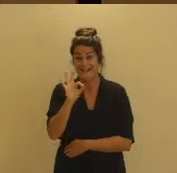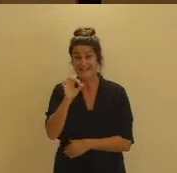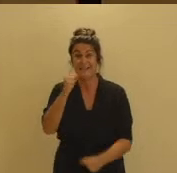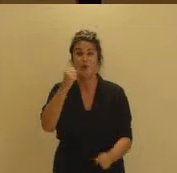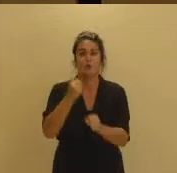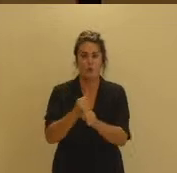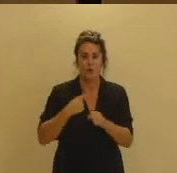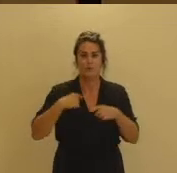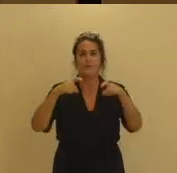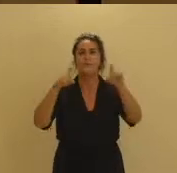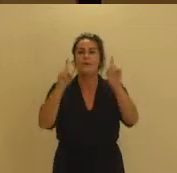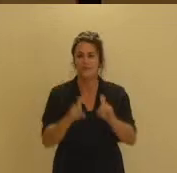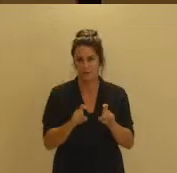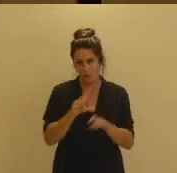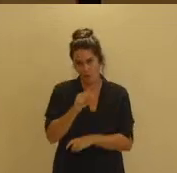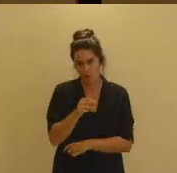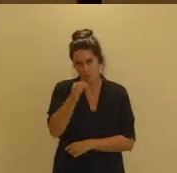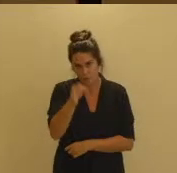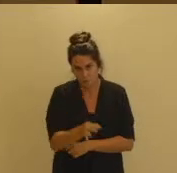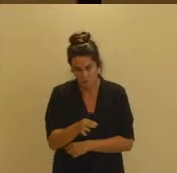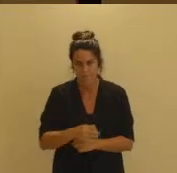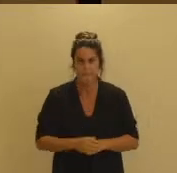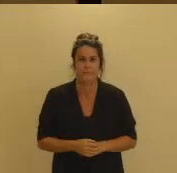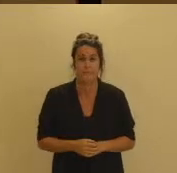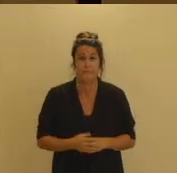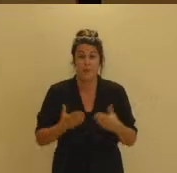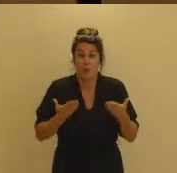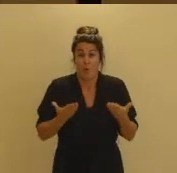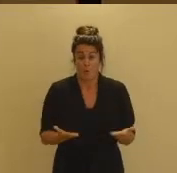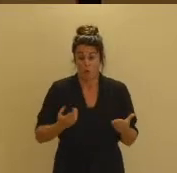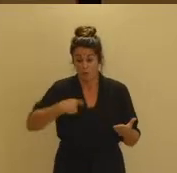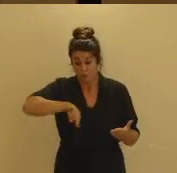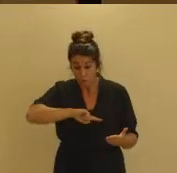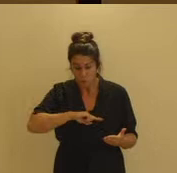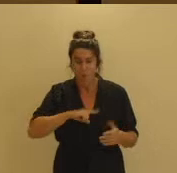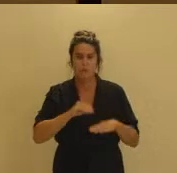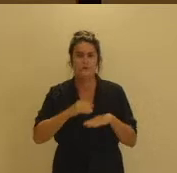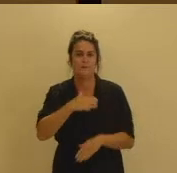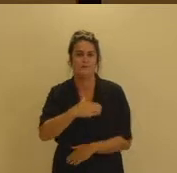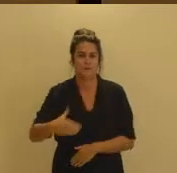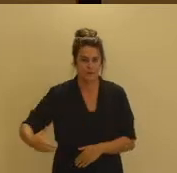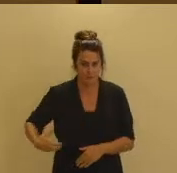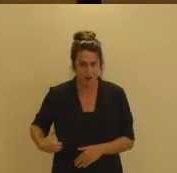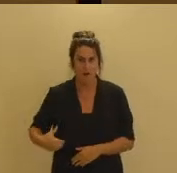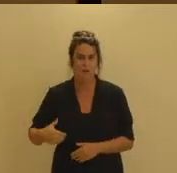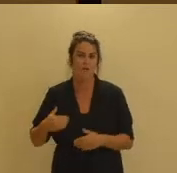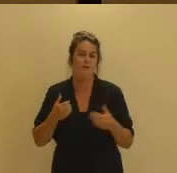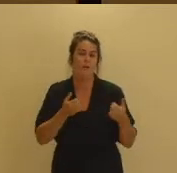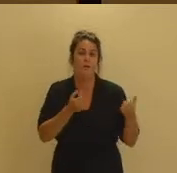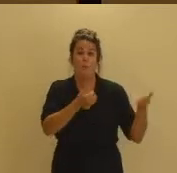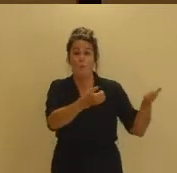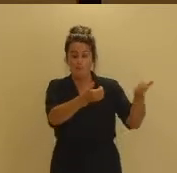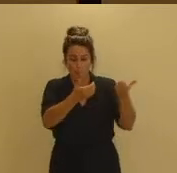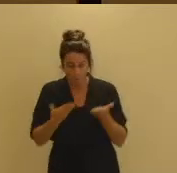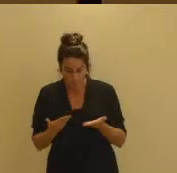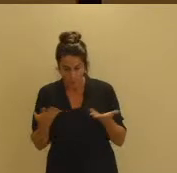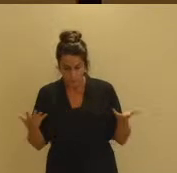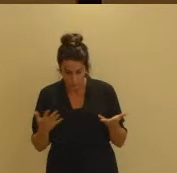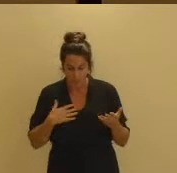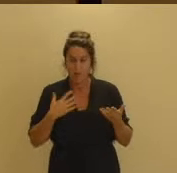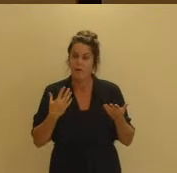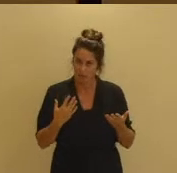d'abattement à 30%. Aujourd'hui, au conseil municipal, il vous est proposé d'accorder un abattement